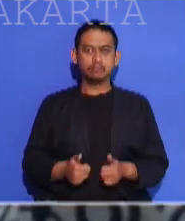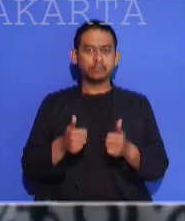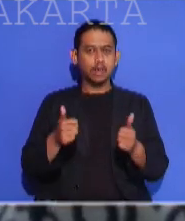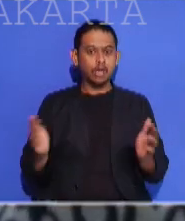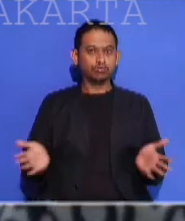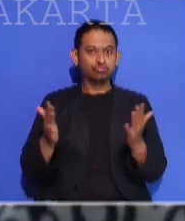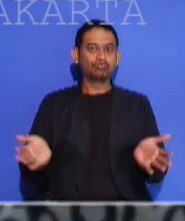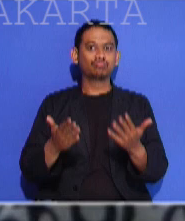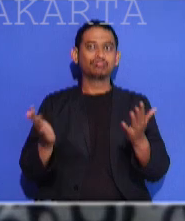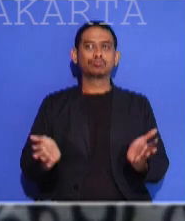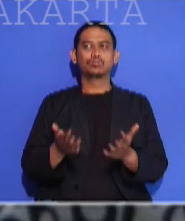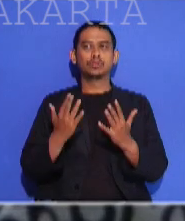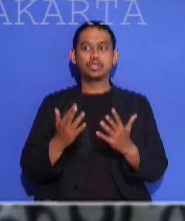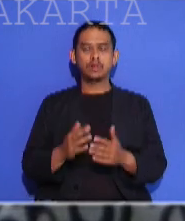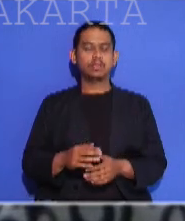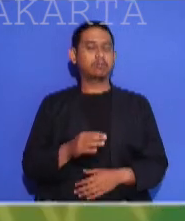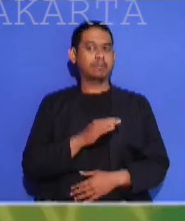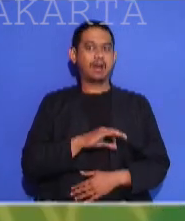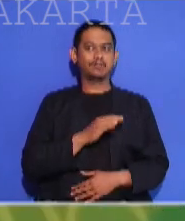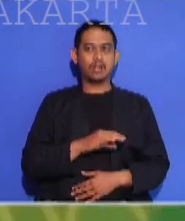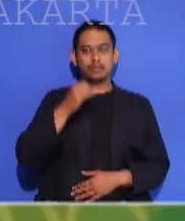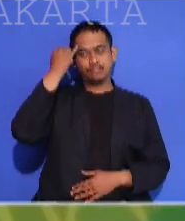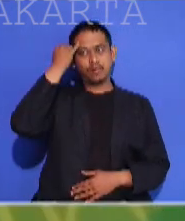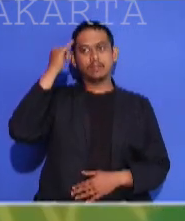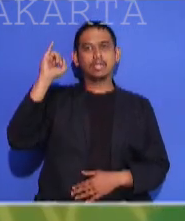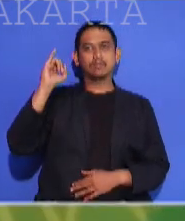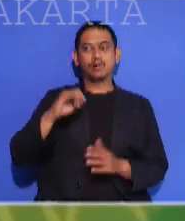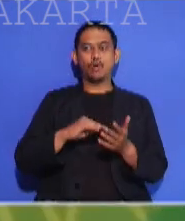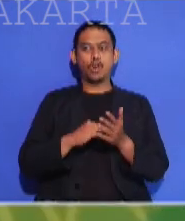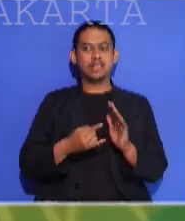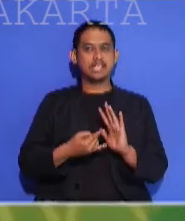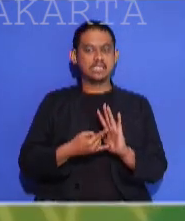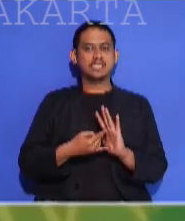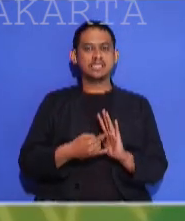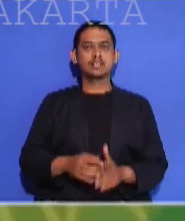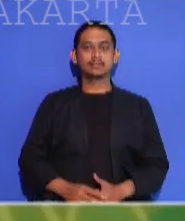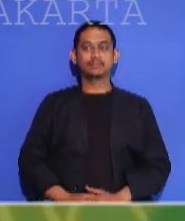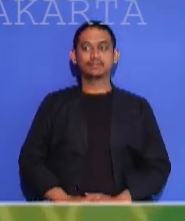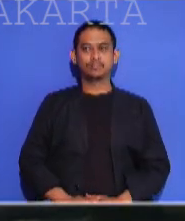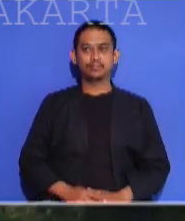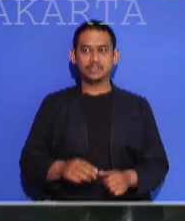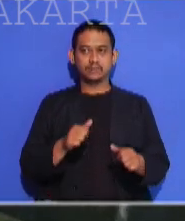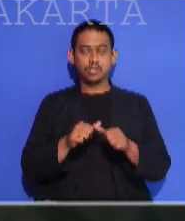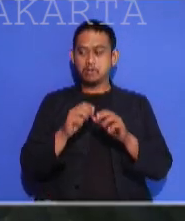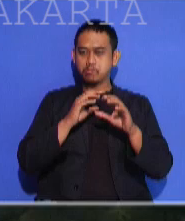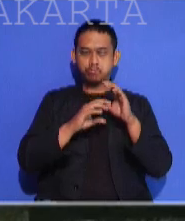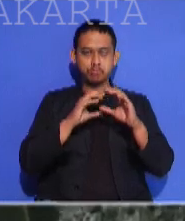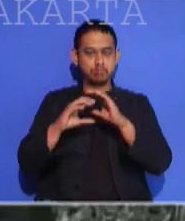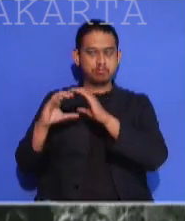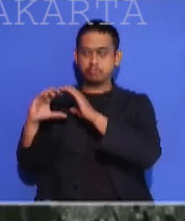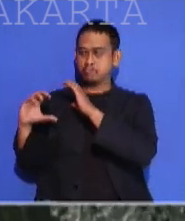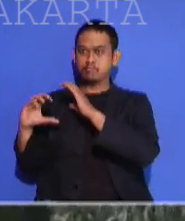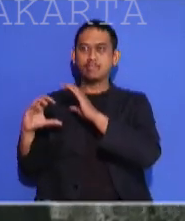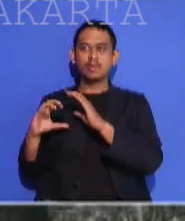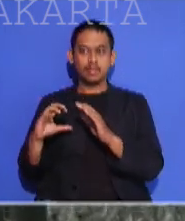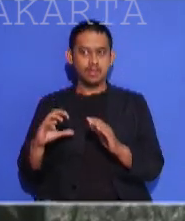dengan memanfaatkan informasi dan teknologi pengurus dkb baru segera melakukan konsolidasi dengan berbagai pihak dan mengurai sejumlah persoalan